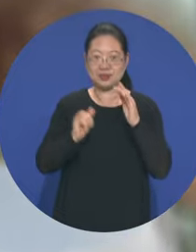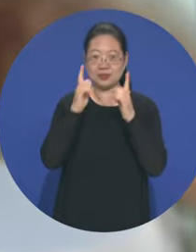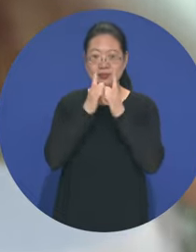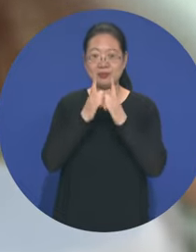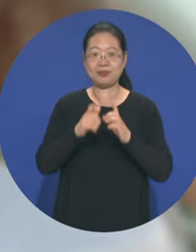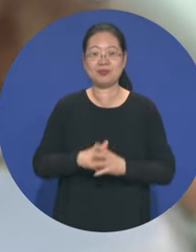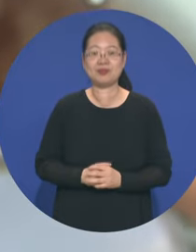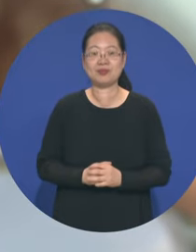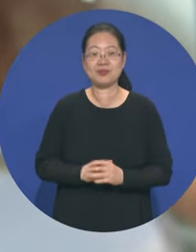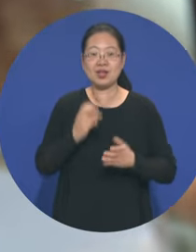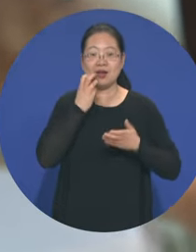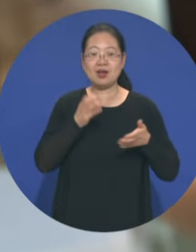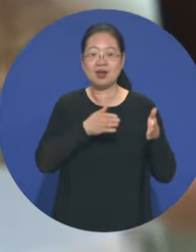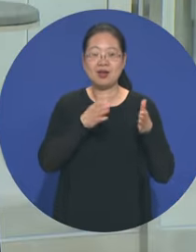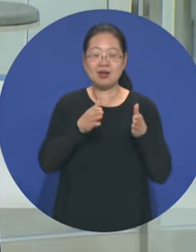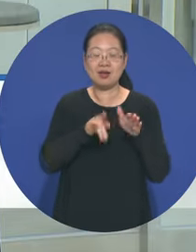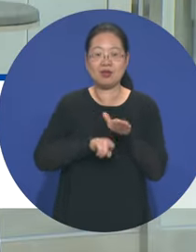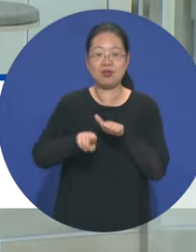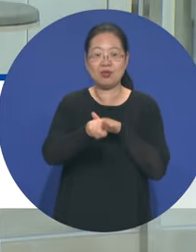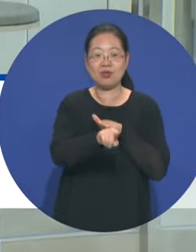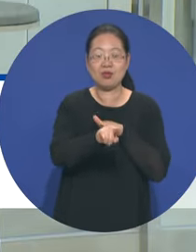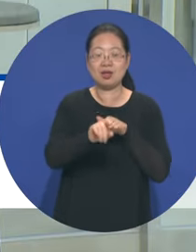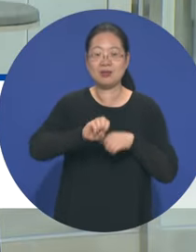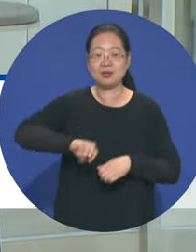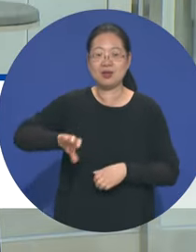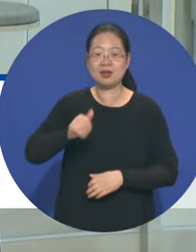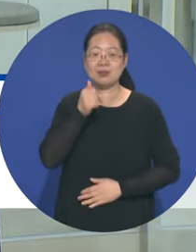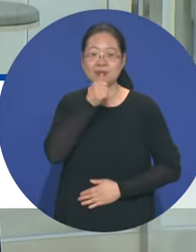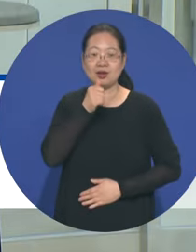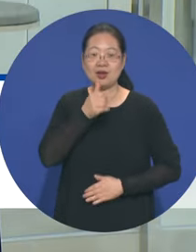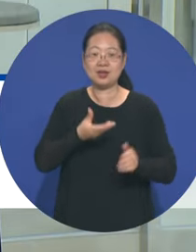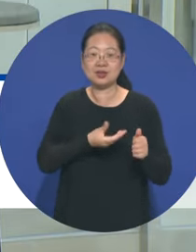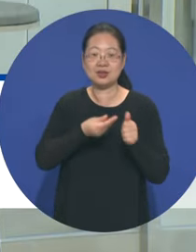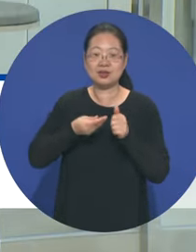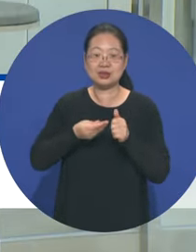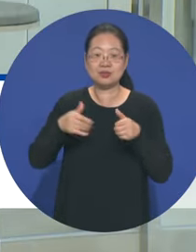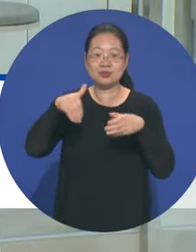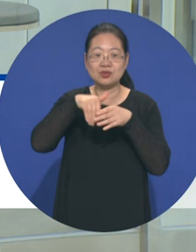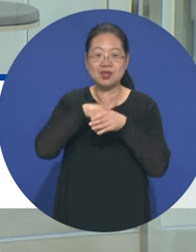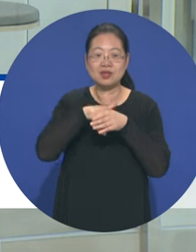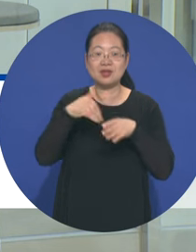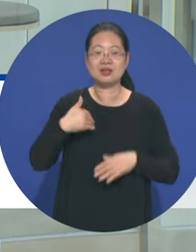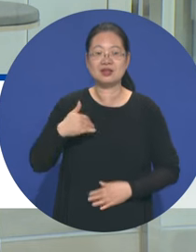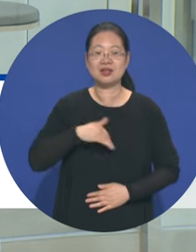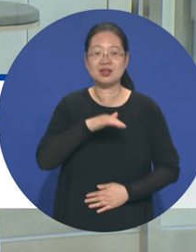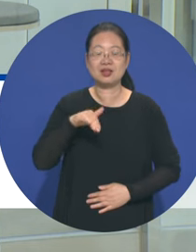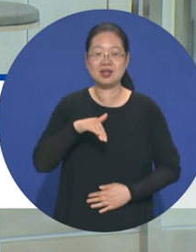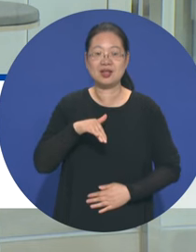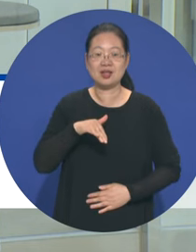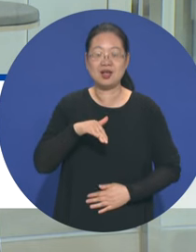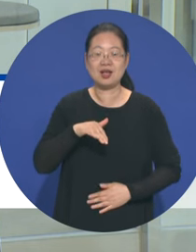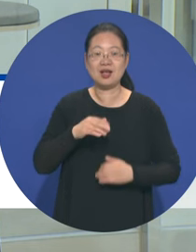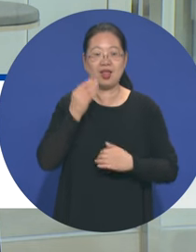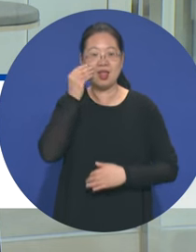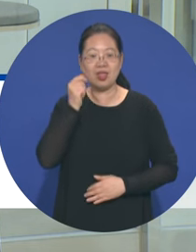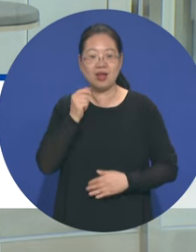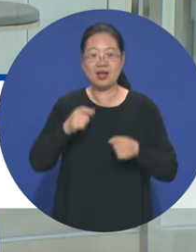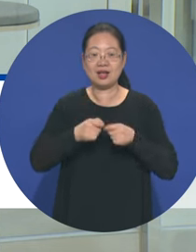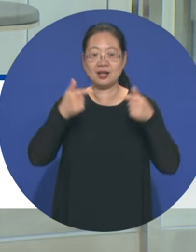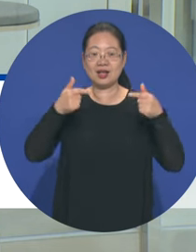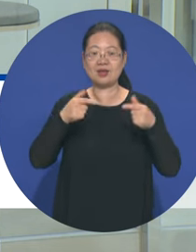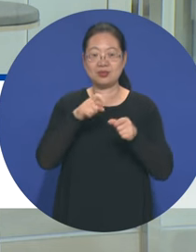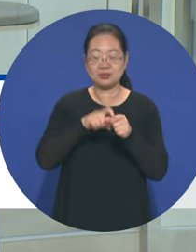새로운 가족을 찾았습니다 경기도에서 선도적으로 유기묘를 입양시킨 수 있는 문화를 저희가